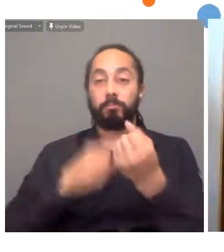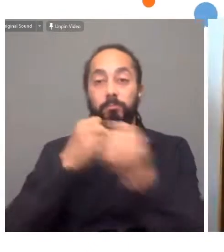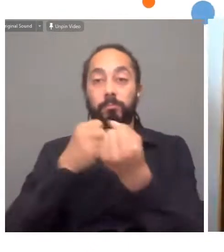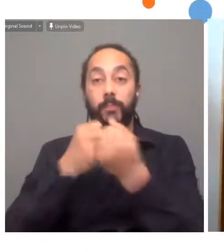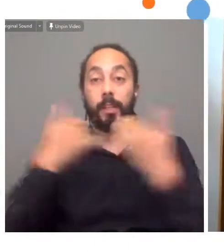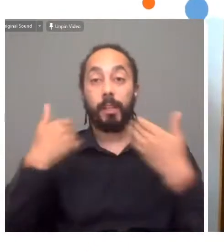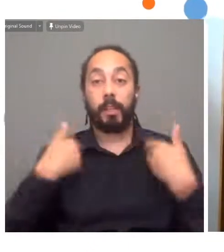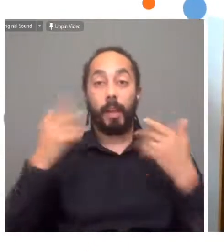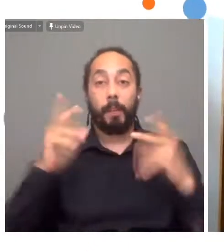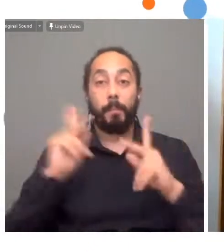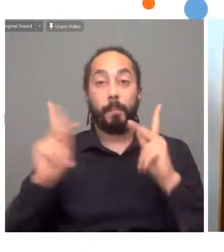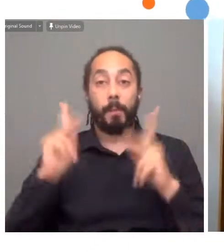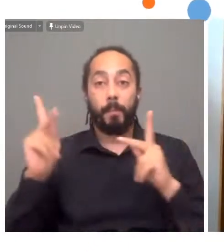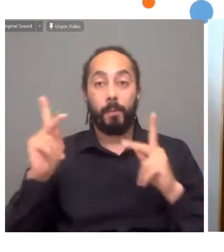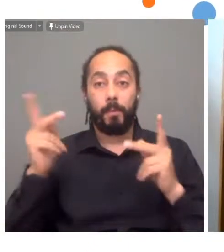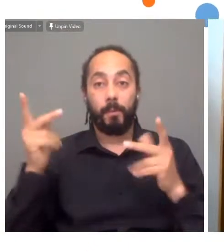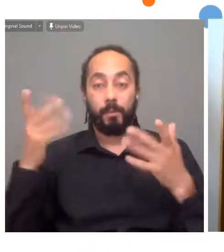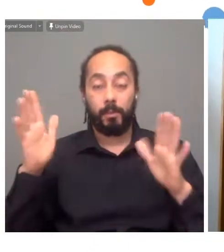Non.